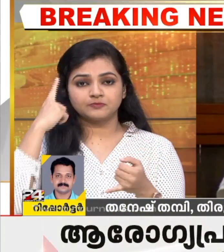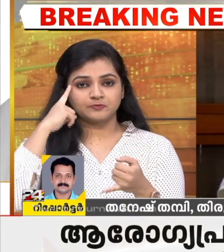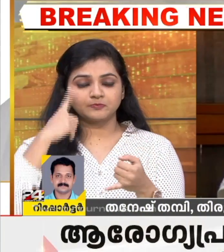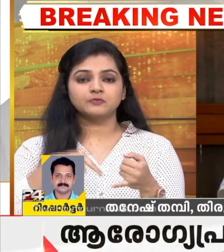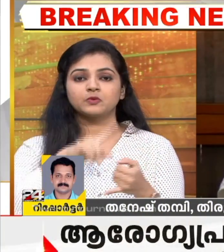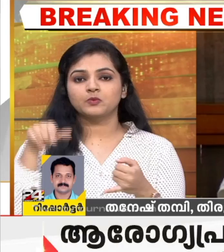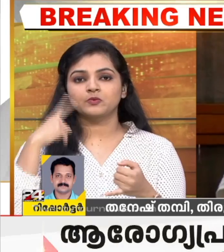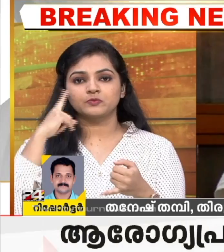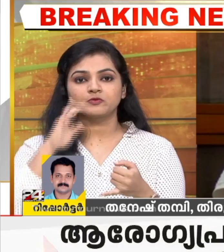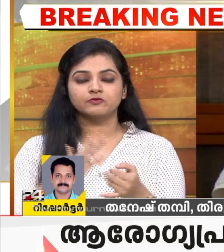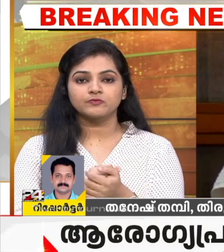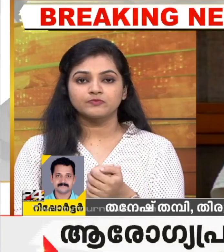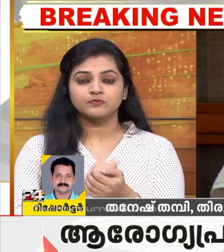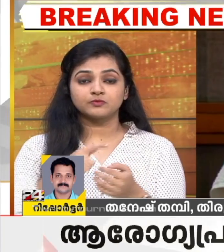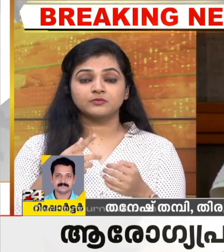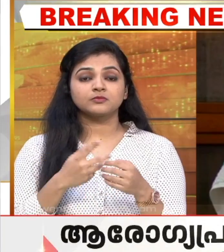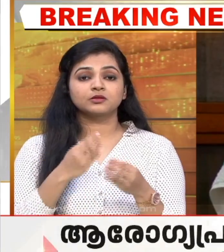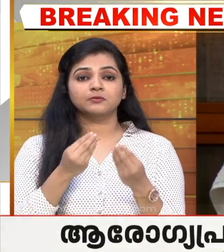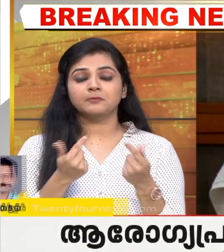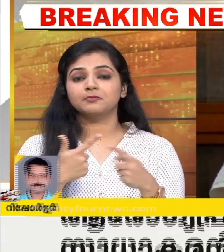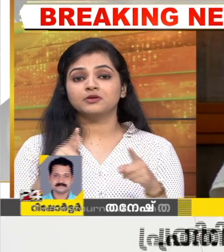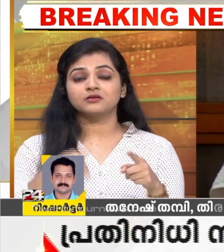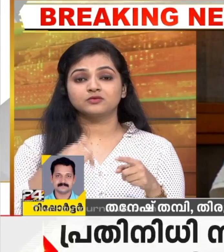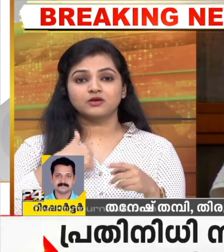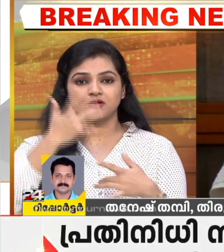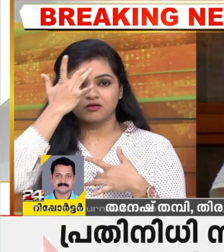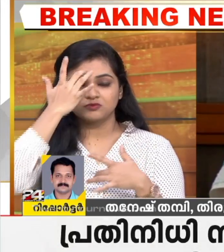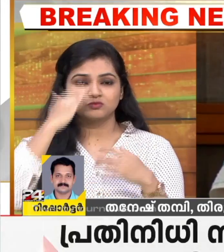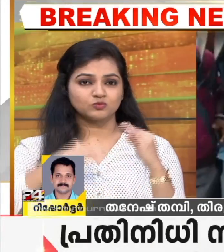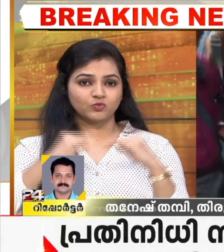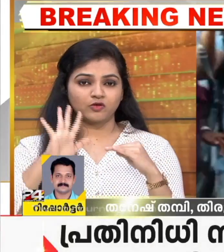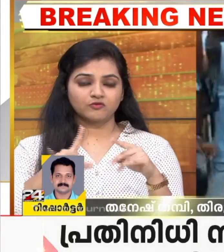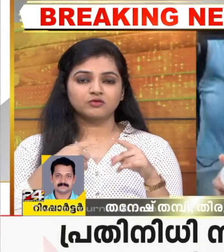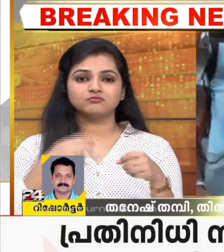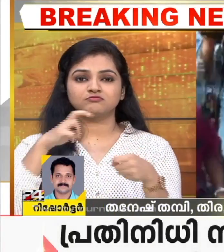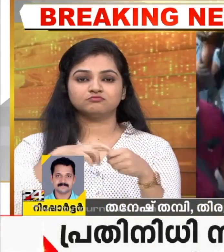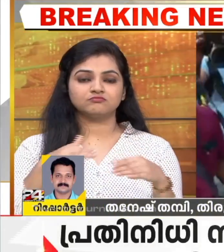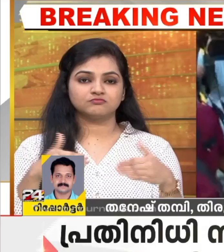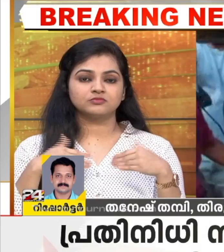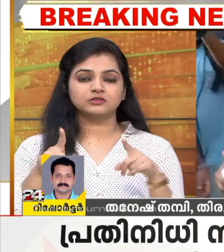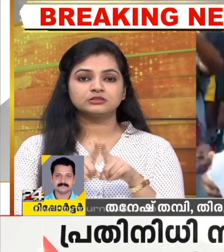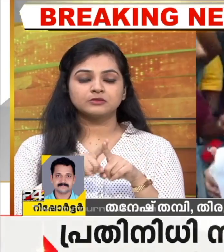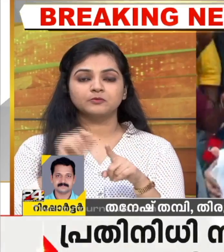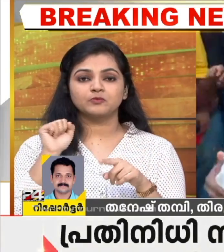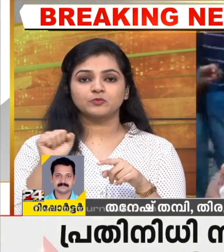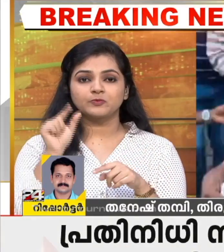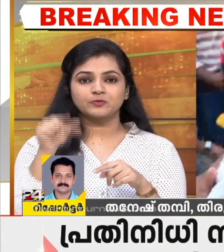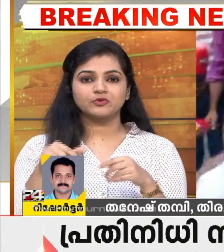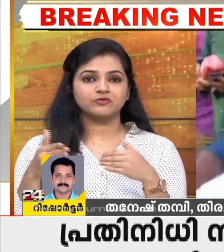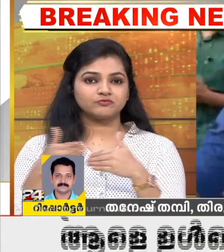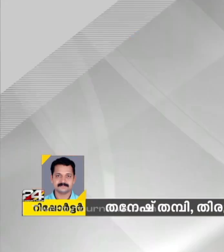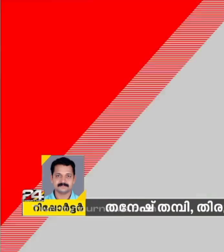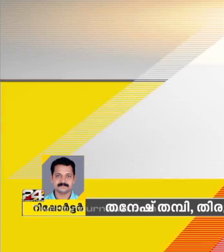വ്യാഖ്യാനിക്കപ്പെടുന്നത്. എന്നാൽ തികച്ചും ആരോഗ്യപരമായ പ്രശ്നങ്ങൾ കാരണമാണ് പാർട്ടി കോൺഗ്രസിൽ പങ്കെടുക്കേണ്ടെന്ന തീരുമാനം അദ്ദേഹം കൈക്കൊണ്ടതെന്നാണ് അദ്ദേഹത്തോട് അടുത്തു നിൽക്കുന്ന